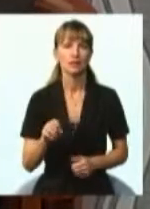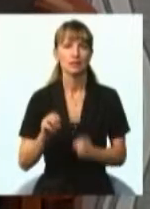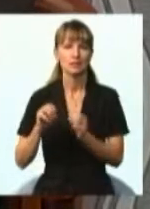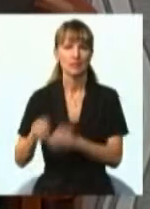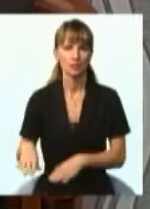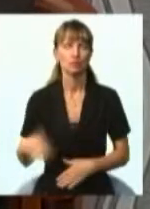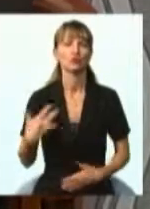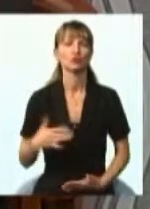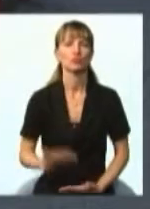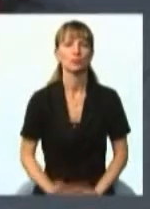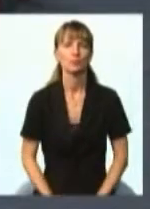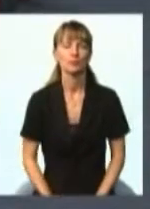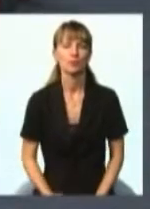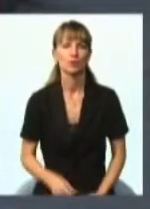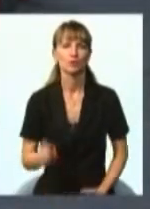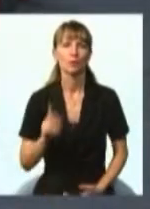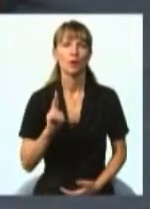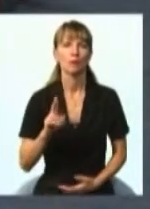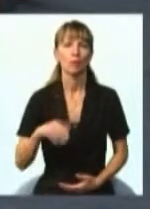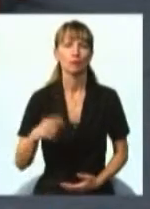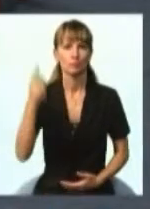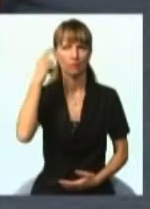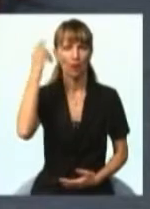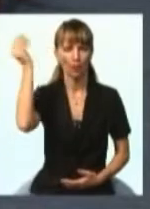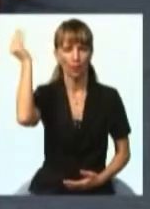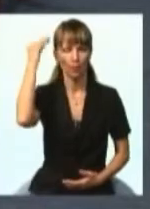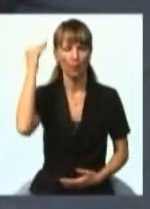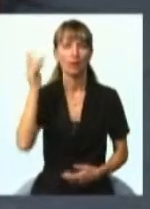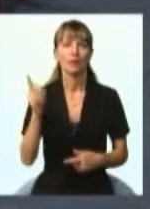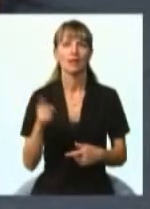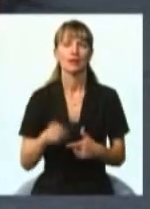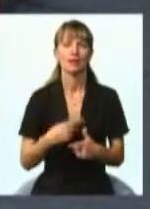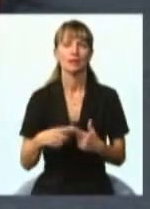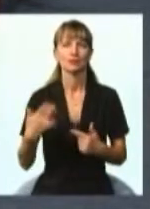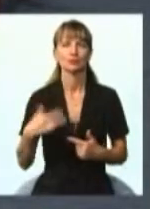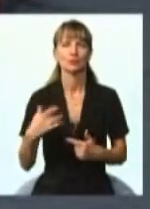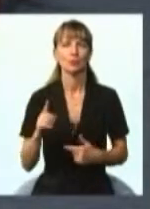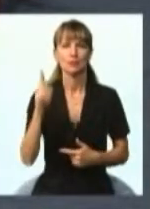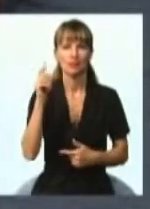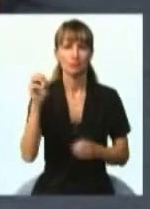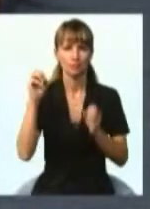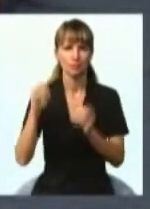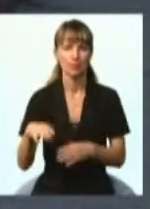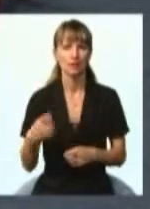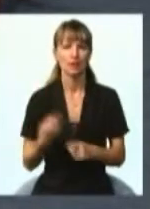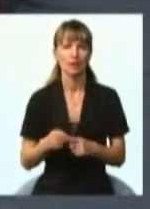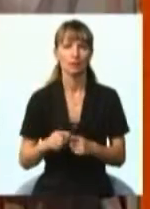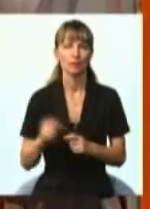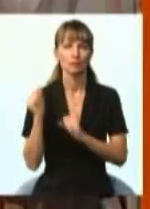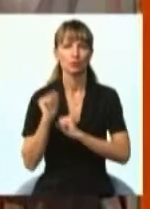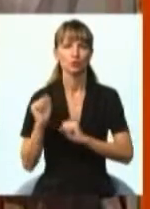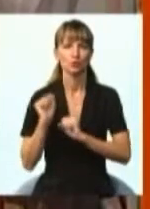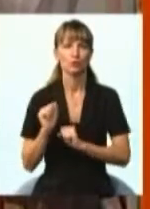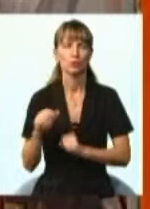Навіщо? Щоб комусь вони потрапили потім на землі на голову? Чи навіщо скидувати з неба, з повітряної кулі цей баласт?